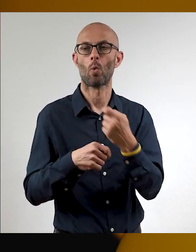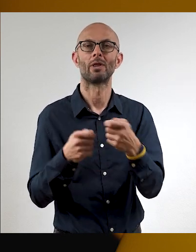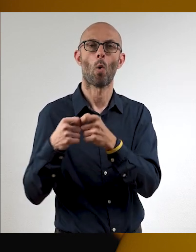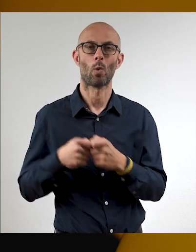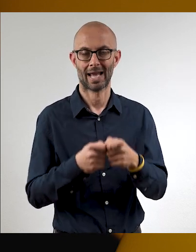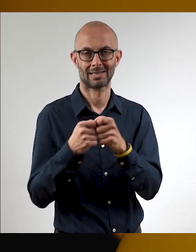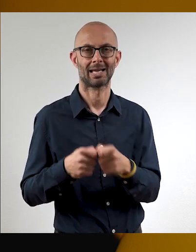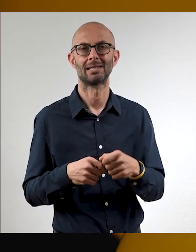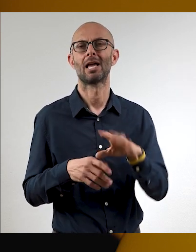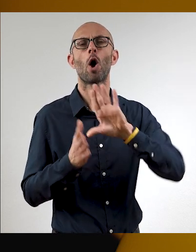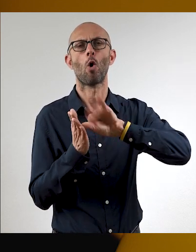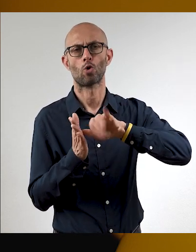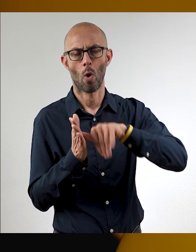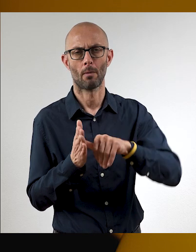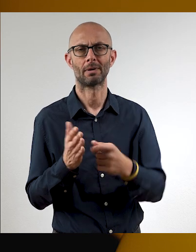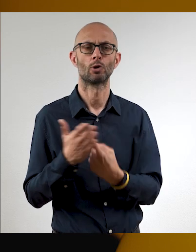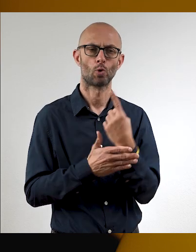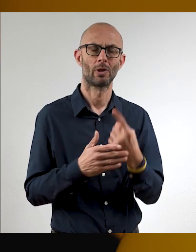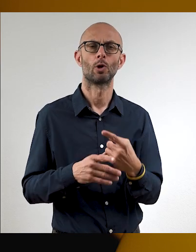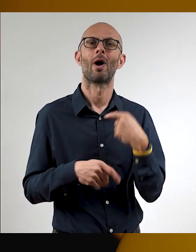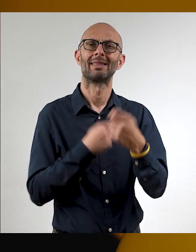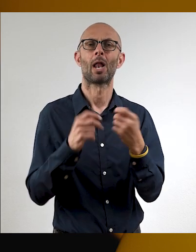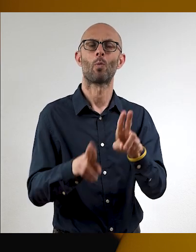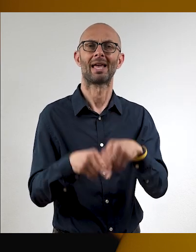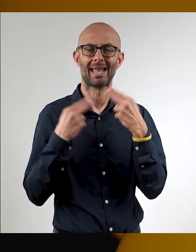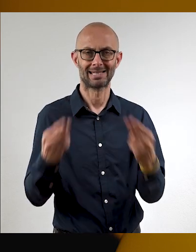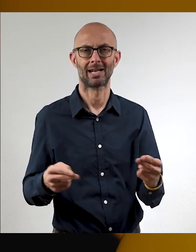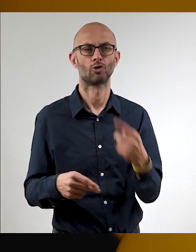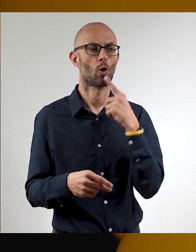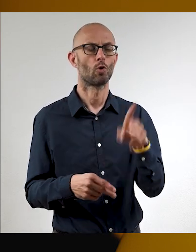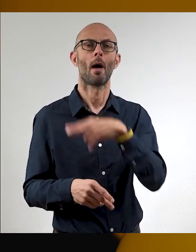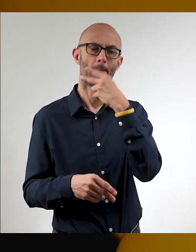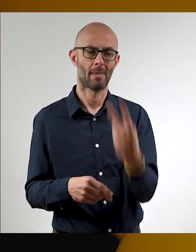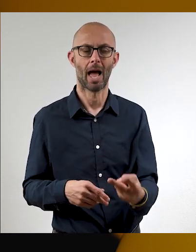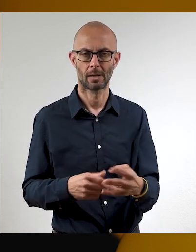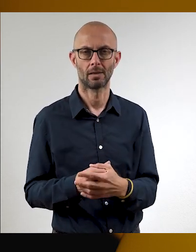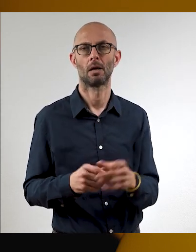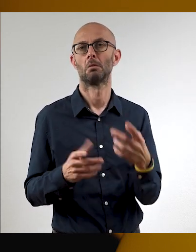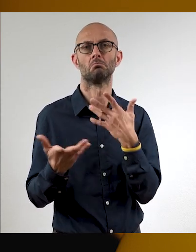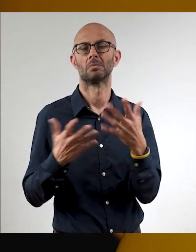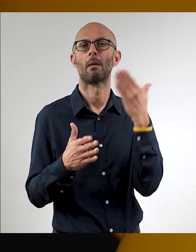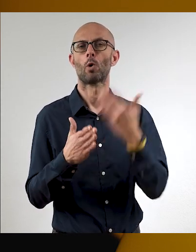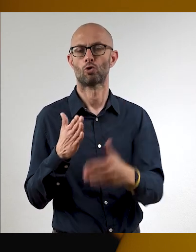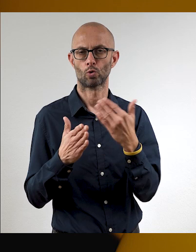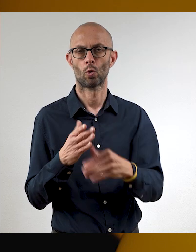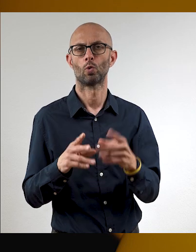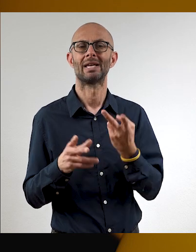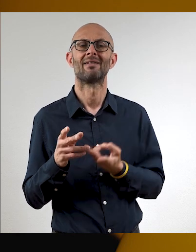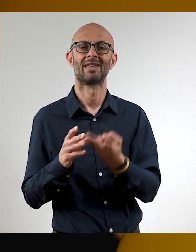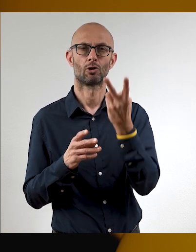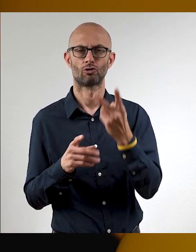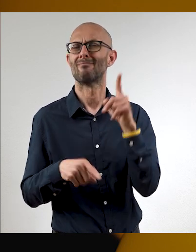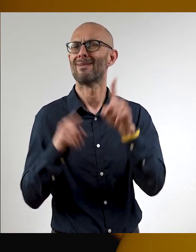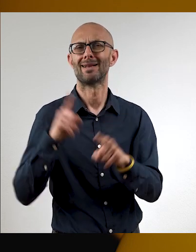organizacije. Ropi se zgodijo, delovne nesreče, nekdo pade dol, ne vem, se poškoduje z